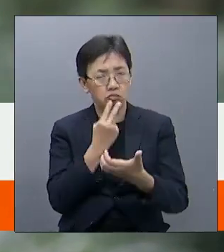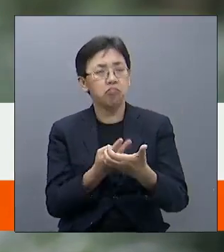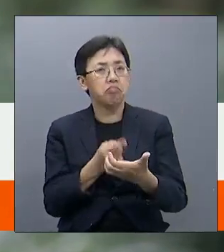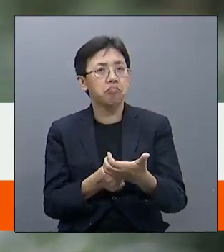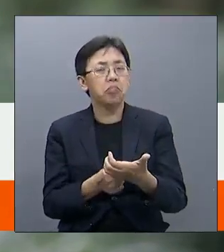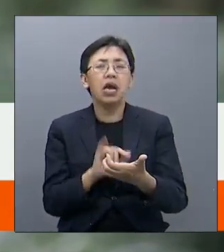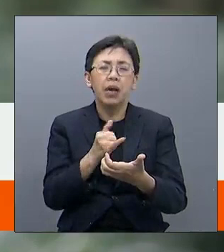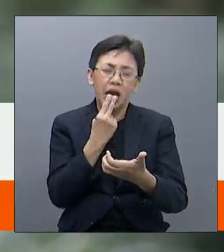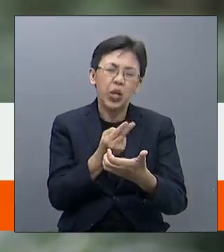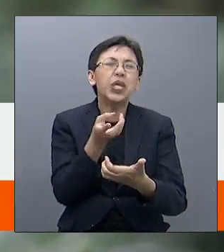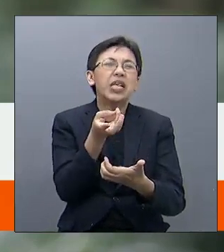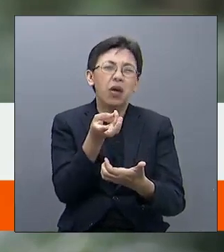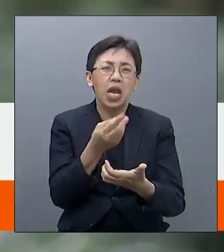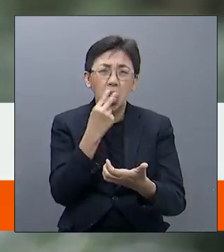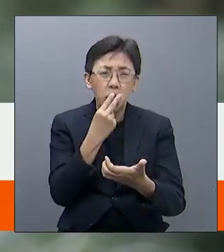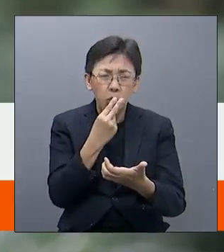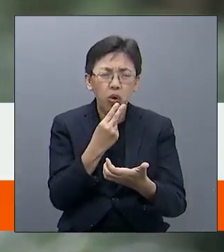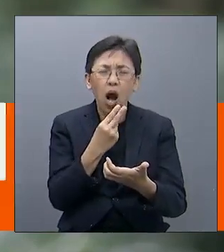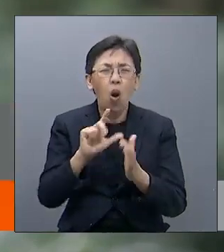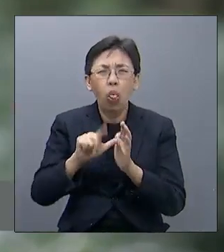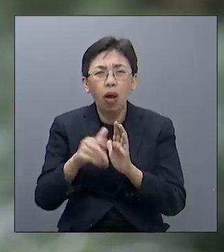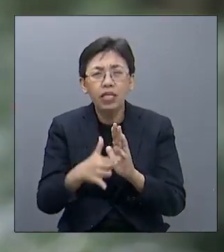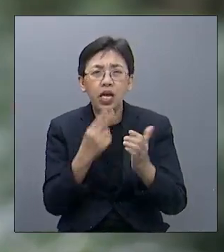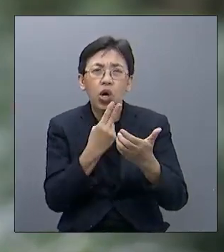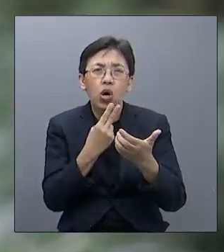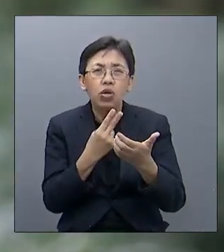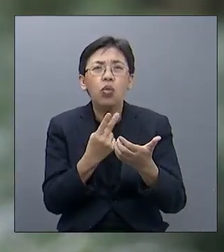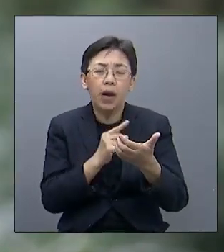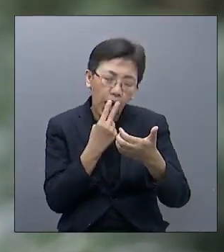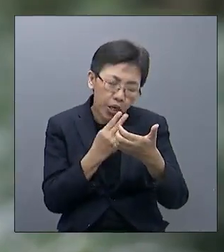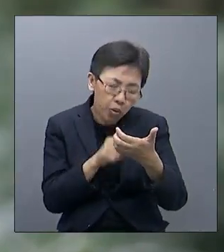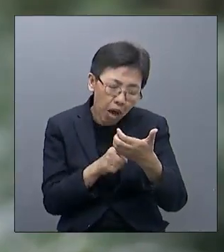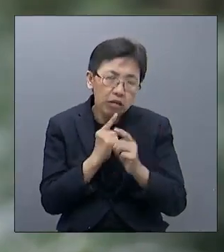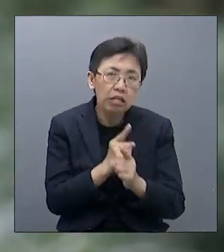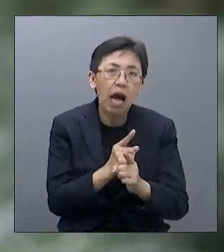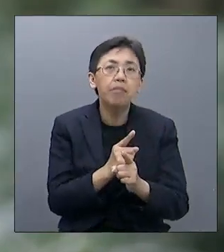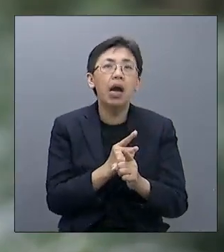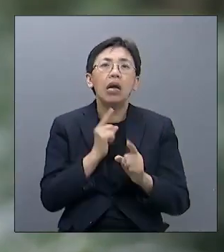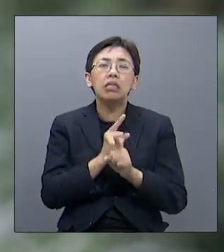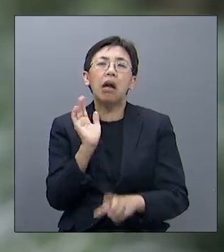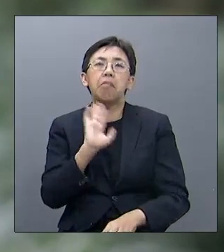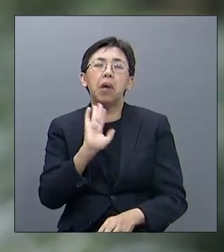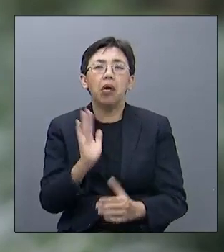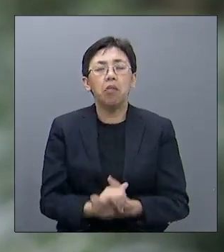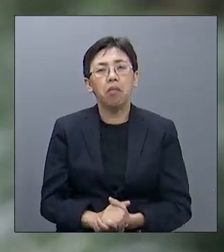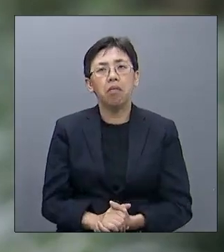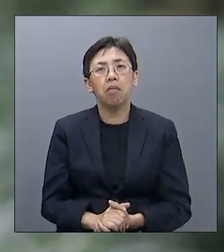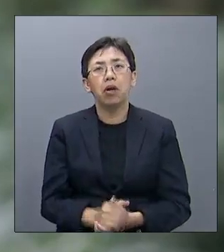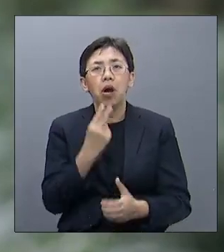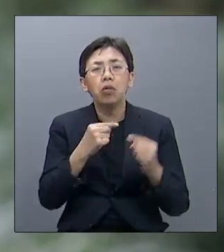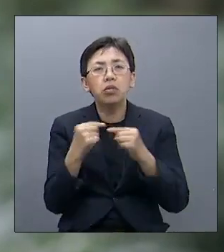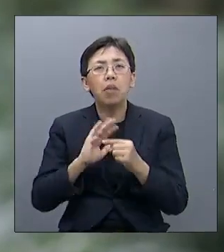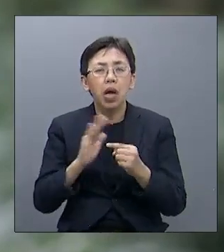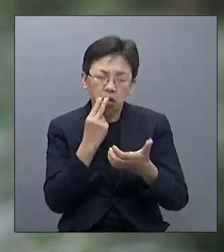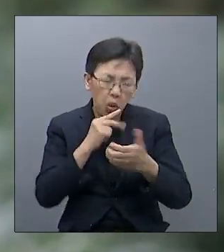ดูบ้างเล็กน้อยแต่มันดูแล้วมันไม่จบอ่ะมันดูให้ติดตามเราก็ตามเข้าไปไม่ได้บางทีมันต้องใช้เวล